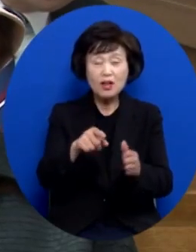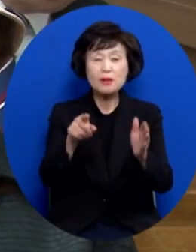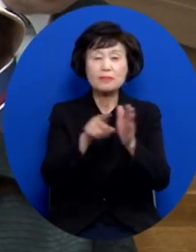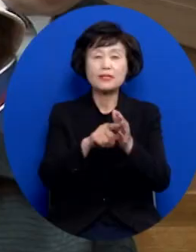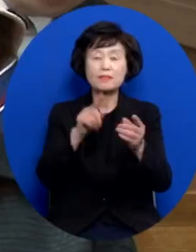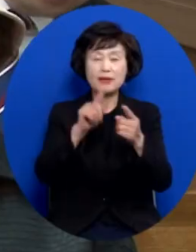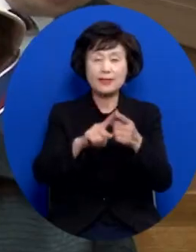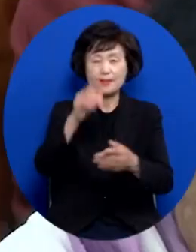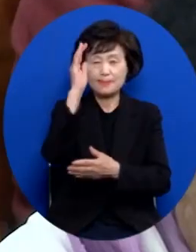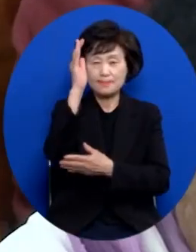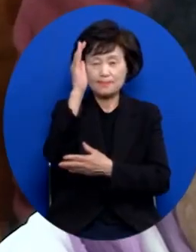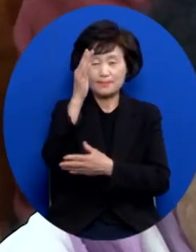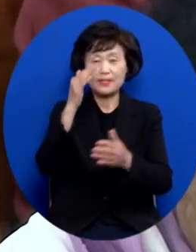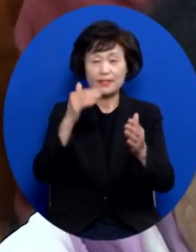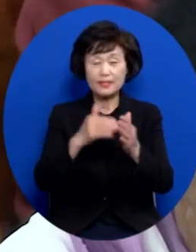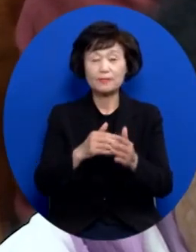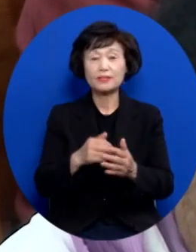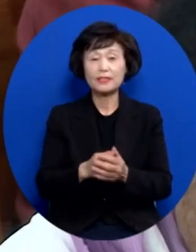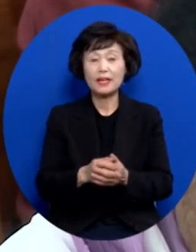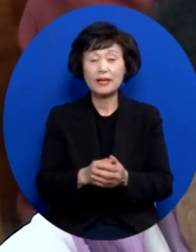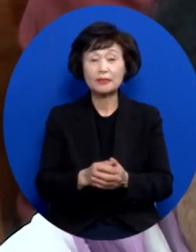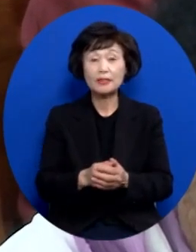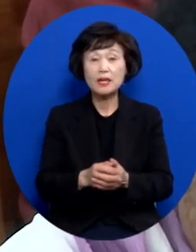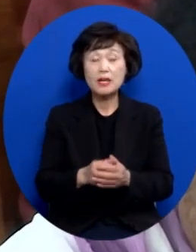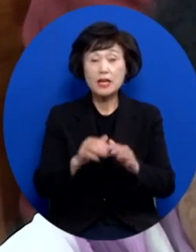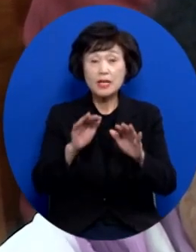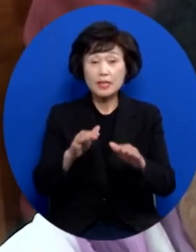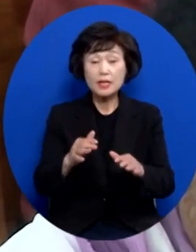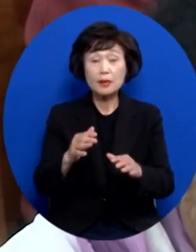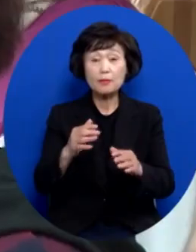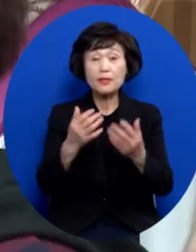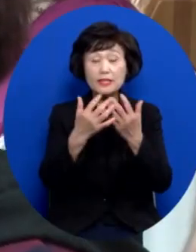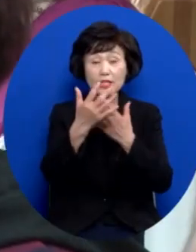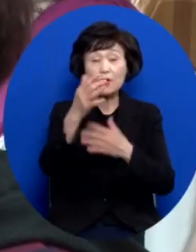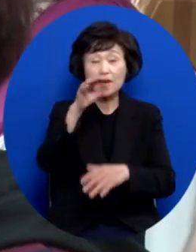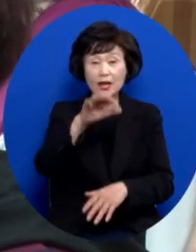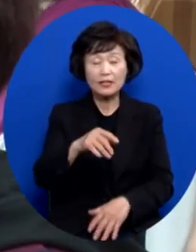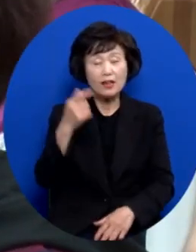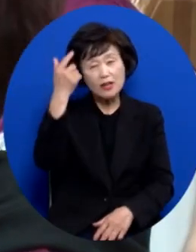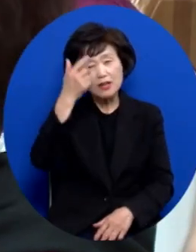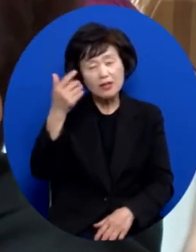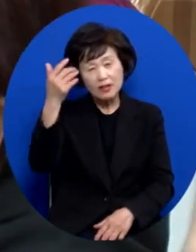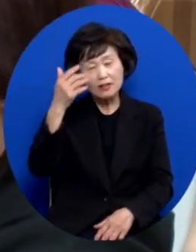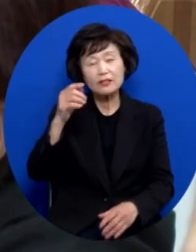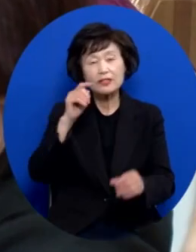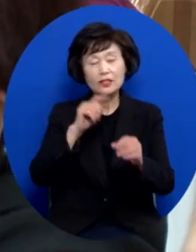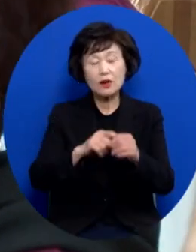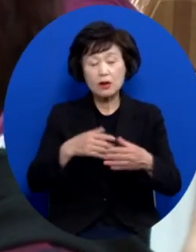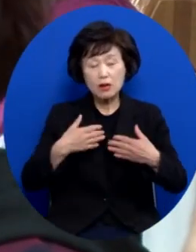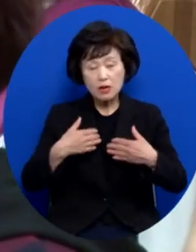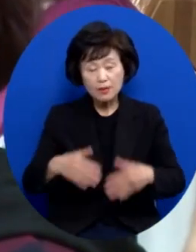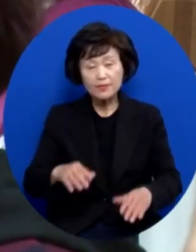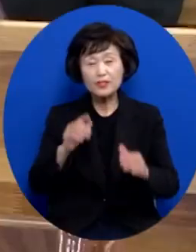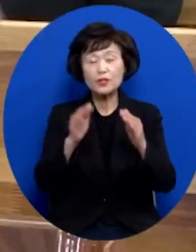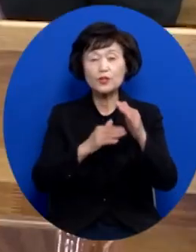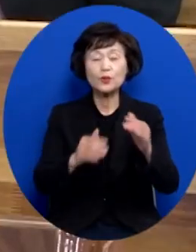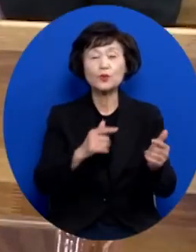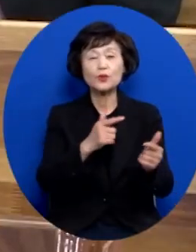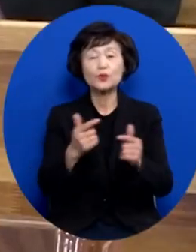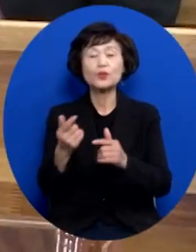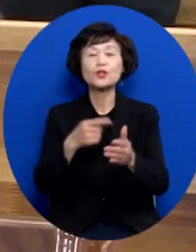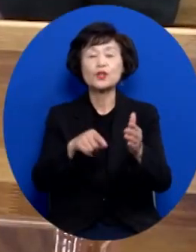강조했습니다. 총 5회에 걸쳐 진행된 이번 성회는 영적으로 지친 성도들의 신앙 회복과 성장을 위해 마련됐습니다.